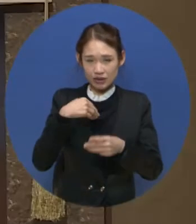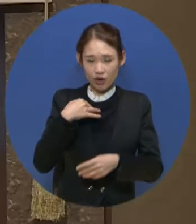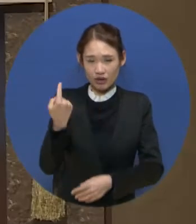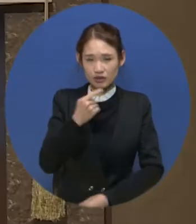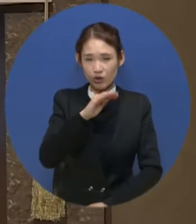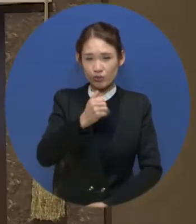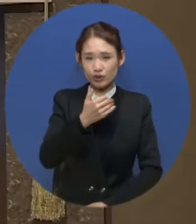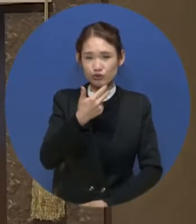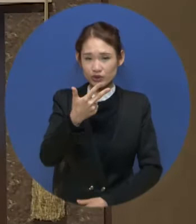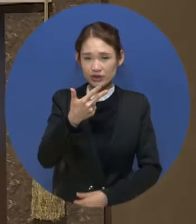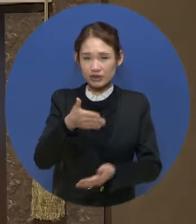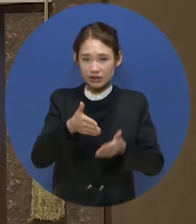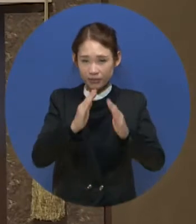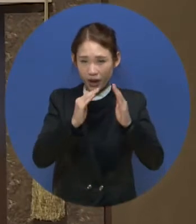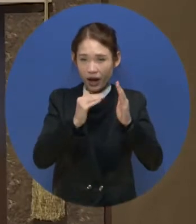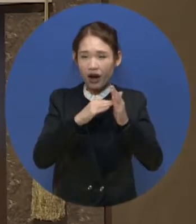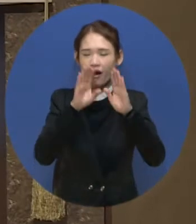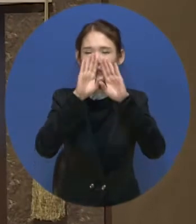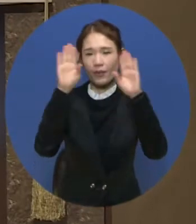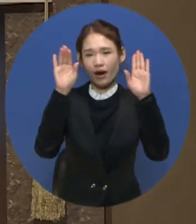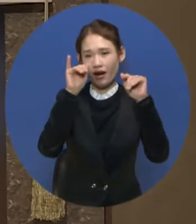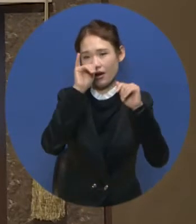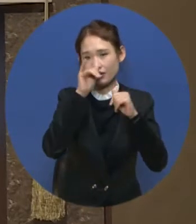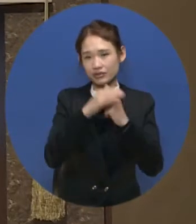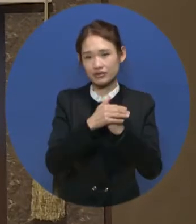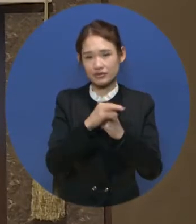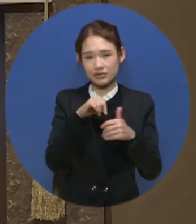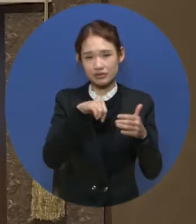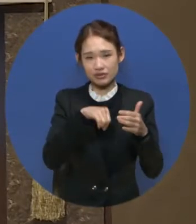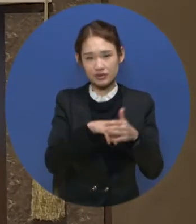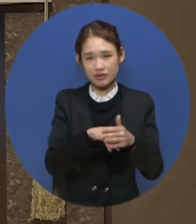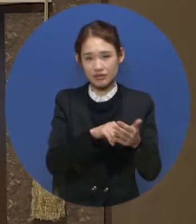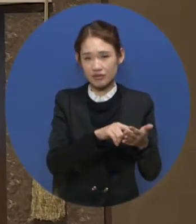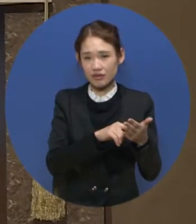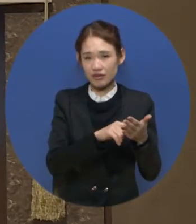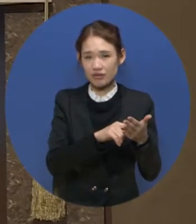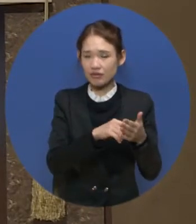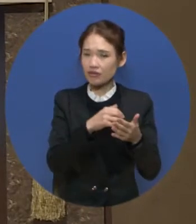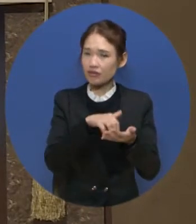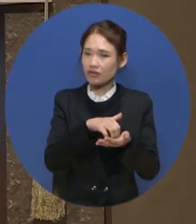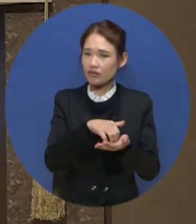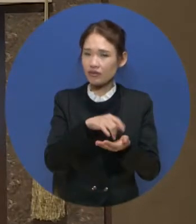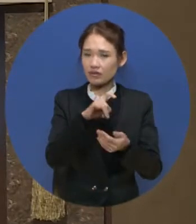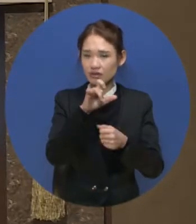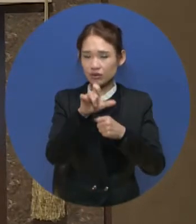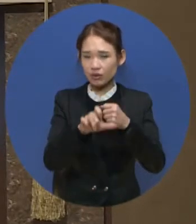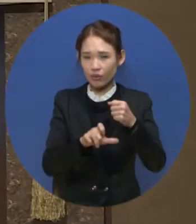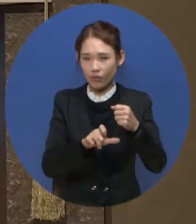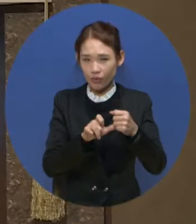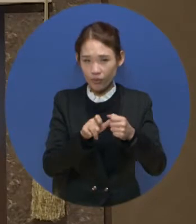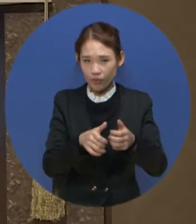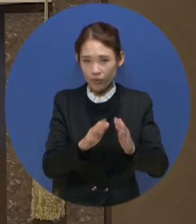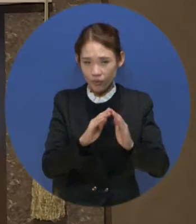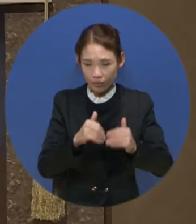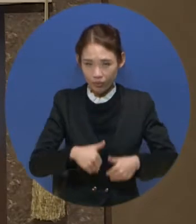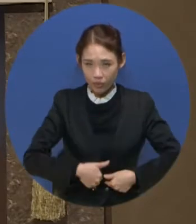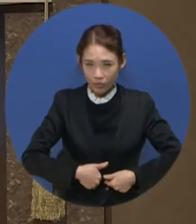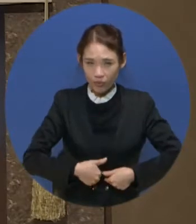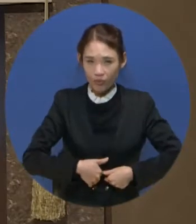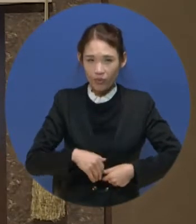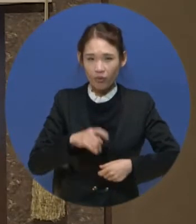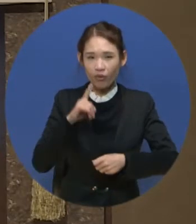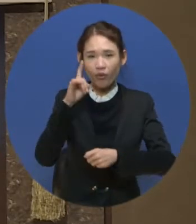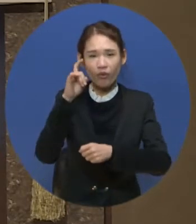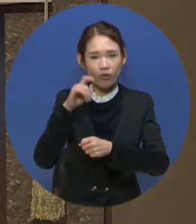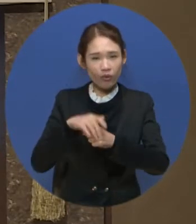1997년도에 처음 문을 열었는데요. 네. 그게 나올 때까지는 한 15년 정도 시간이 필요했습니다.